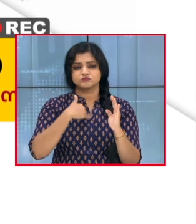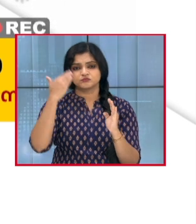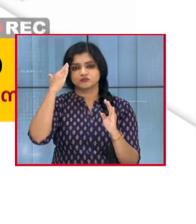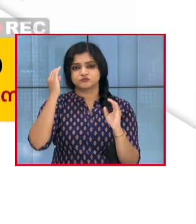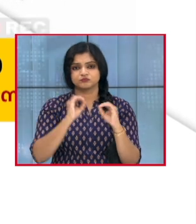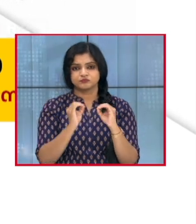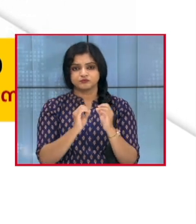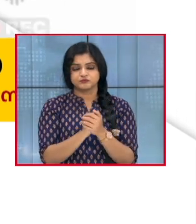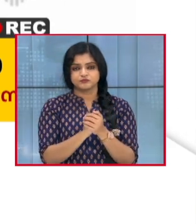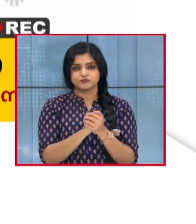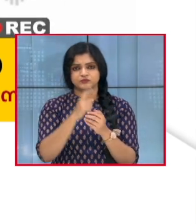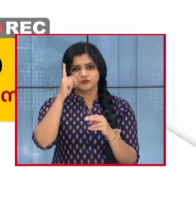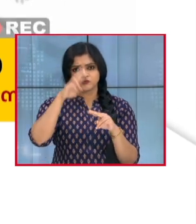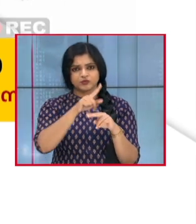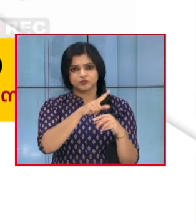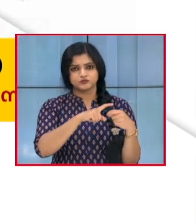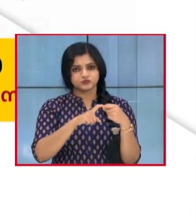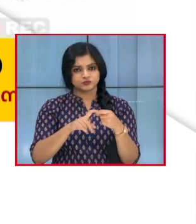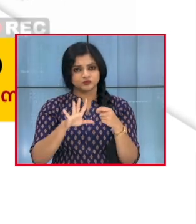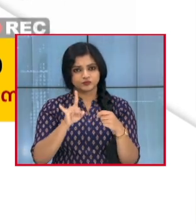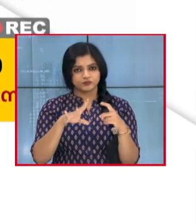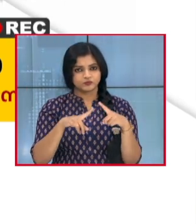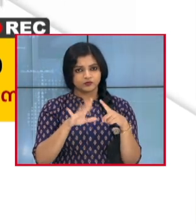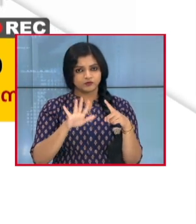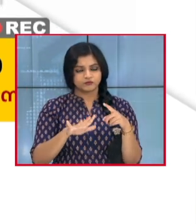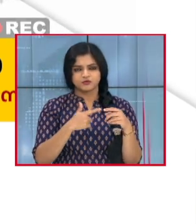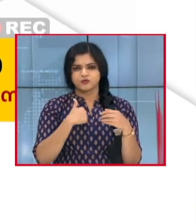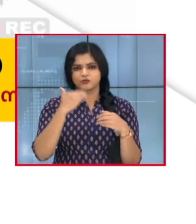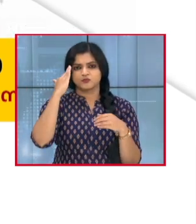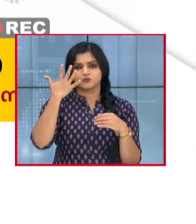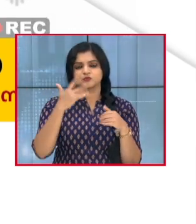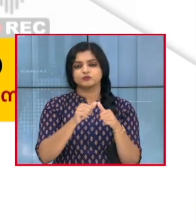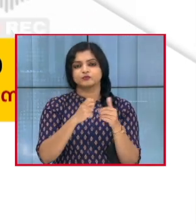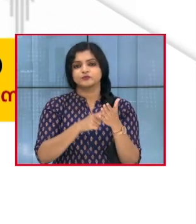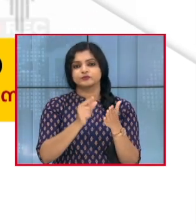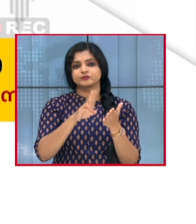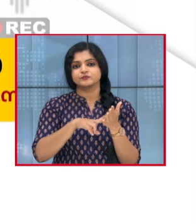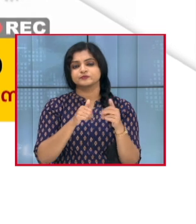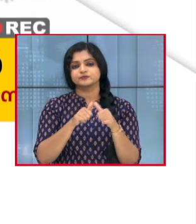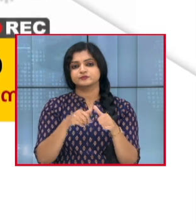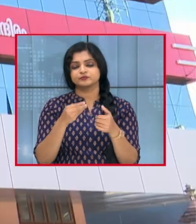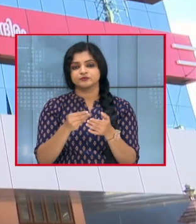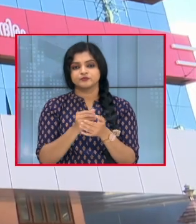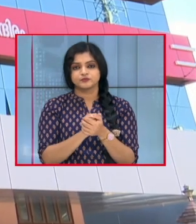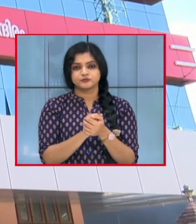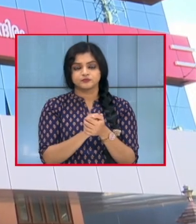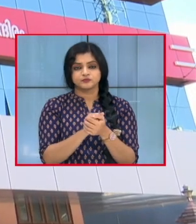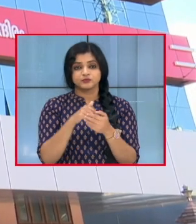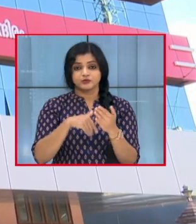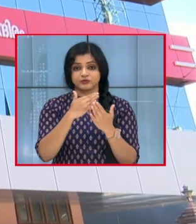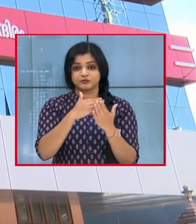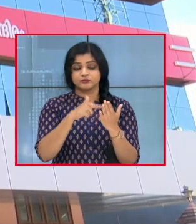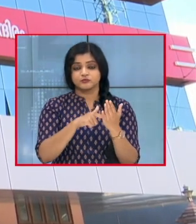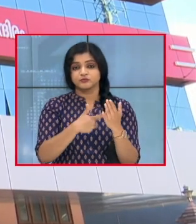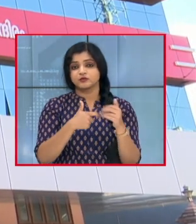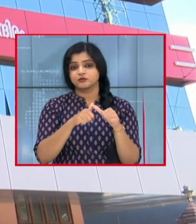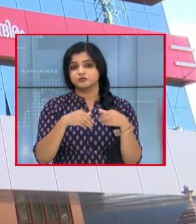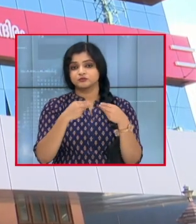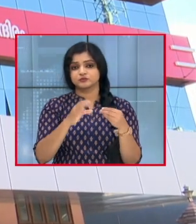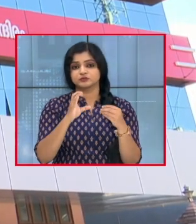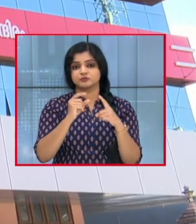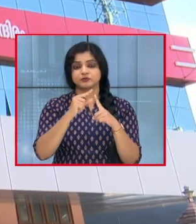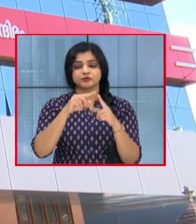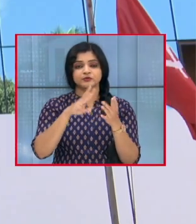അല്ല, നിങ്ങൾ ചോദിച്ചതാണോ അത്? അതിനെ കുറിച്ച് നമുക്ക് അറിയില്ല. അല്ല, നിങ്ങളുടെ ശബ്ദമാ. എനിക്കറിയില്ല അതിനെ കുറിച്ച്. വിഷയത്തിൽ ഇതുവരെ പ്രതികരിക്കാൻ